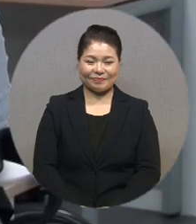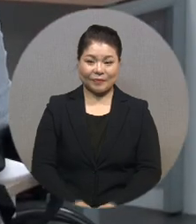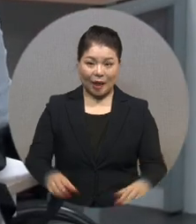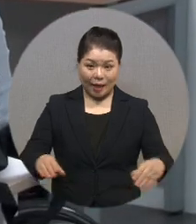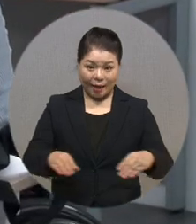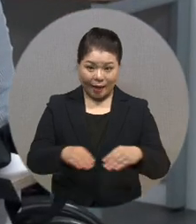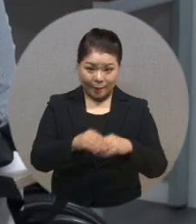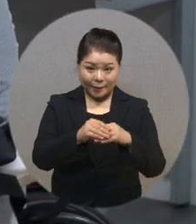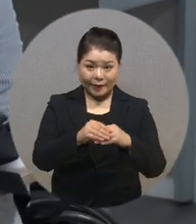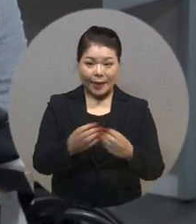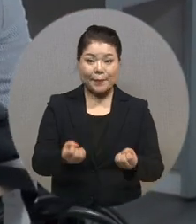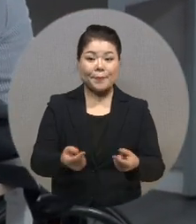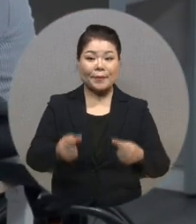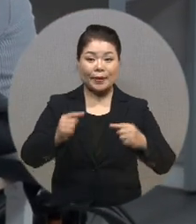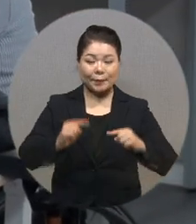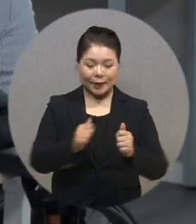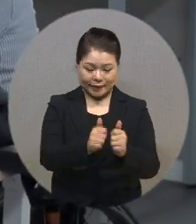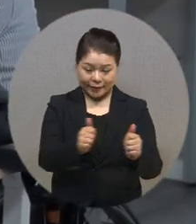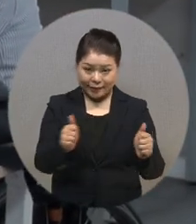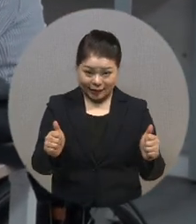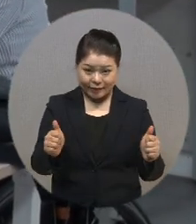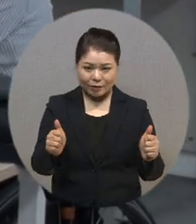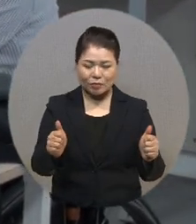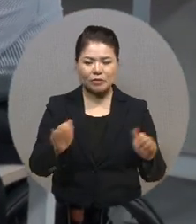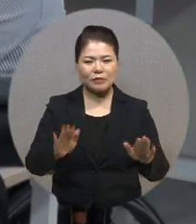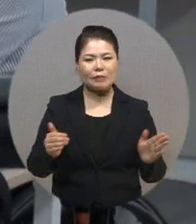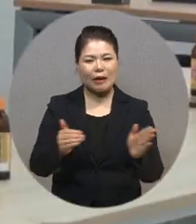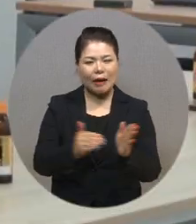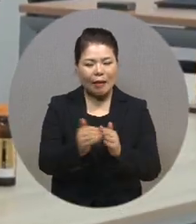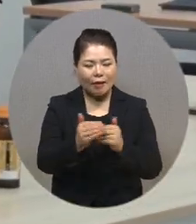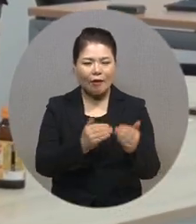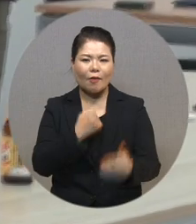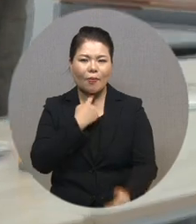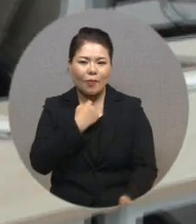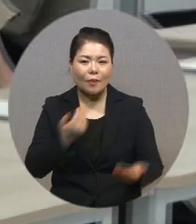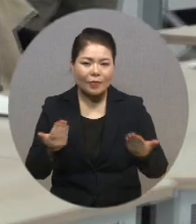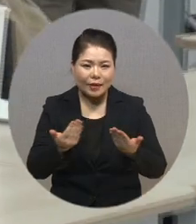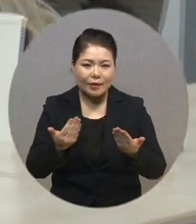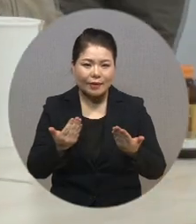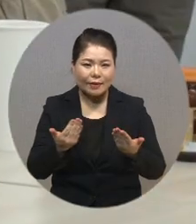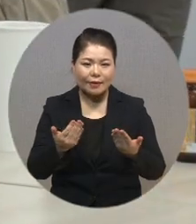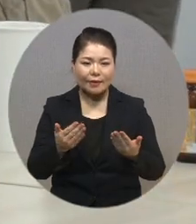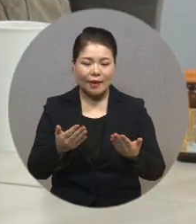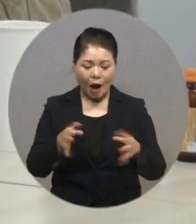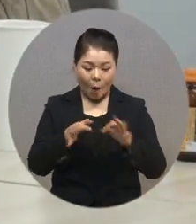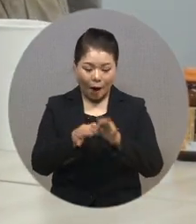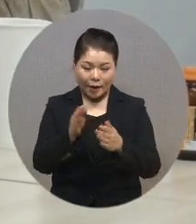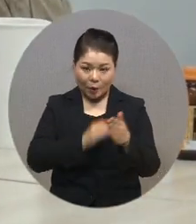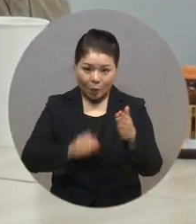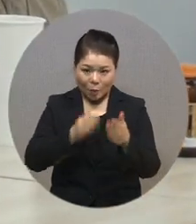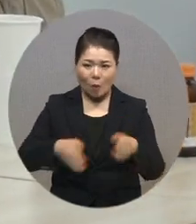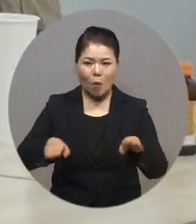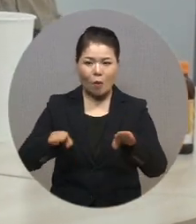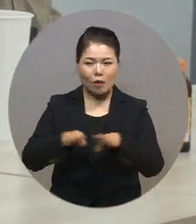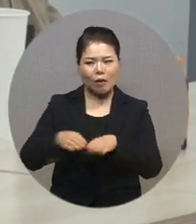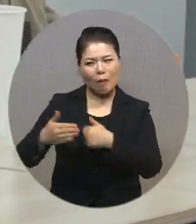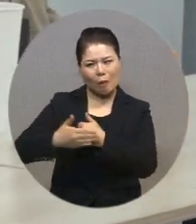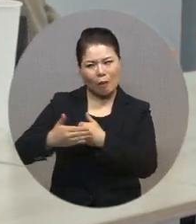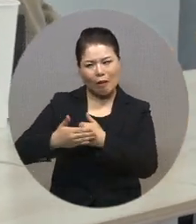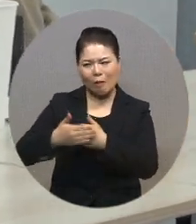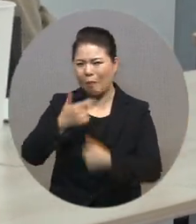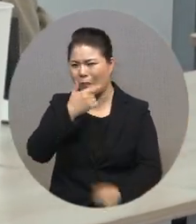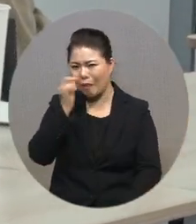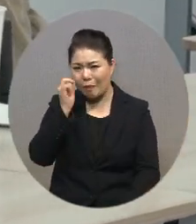업무 협약식에 참석한 센터장들은 그동안 겪었던 이야기, 관계 공공기관의 지원으로는 부족했던